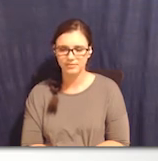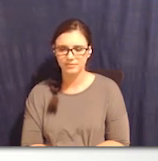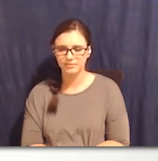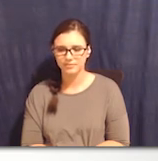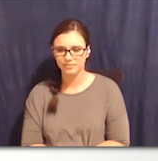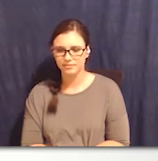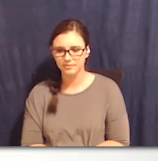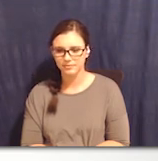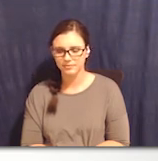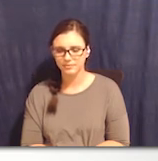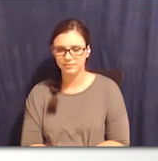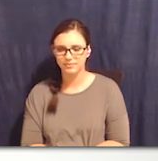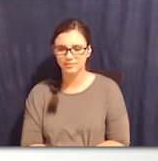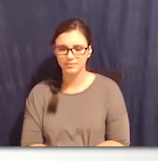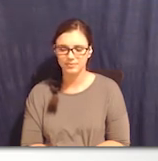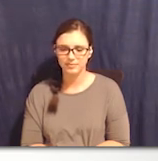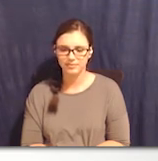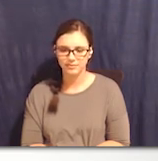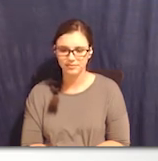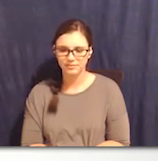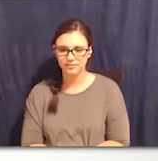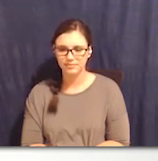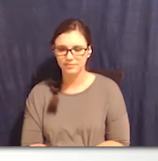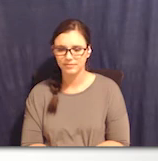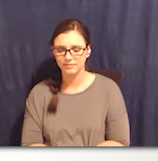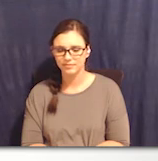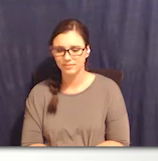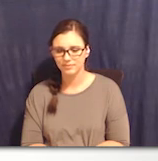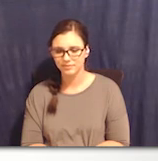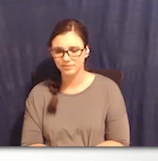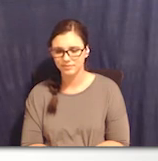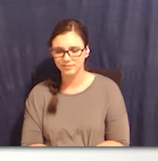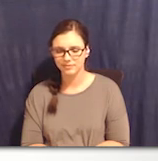어기야 디야 어기여자